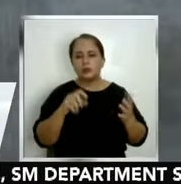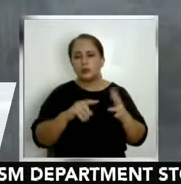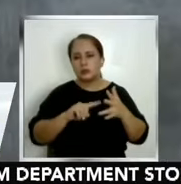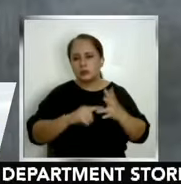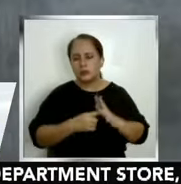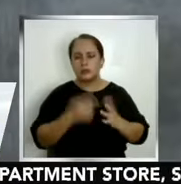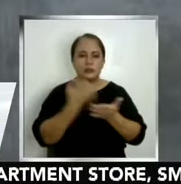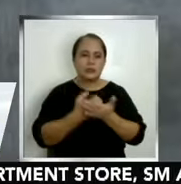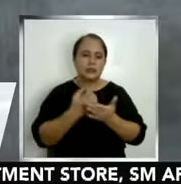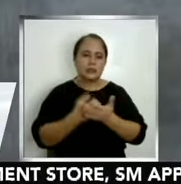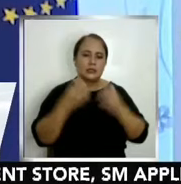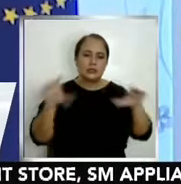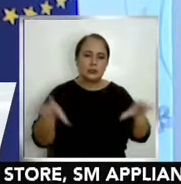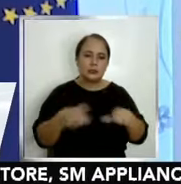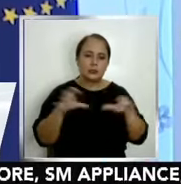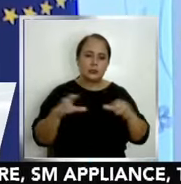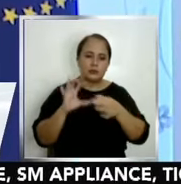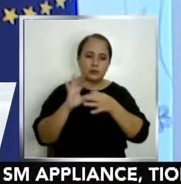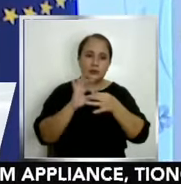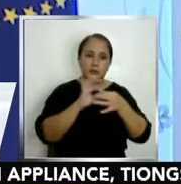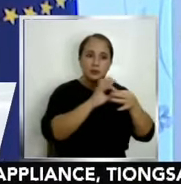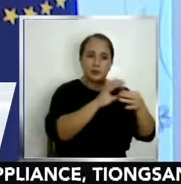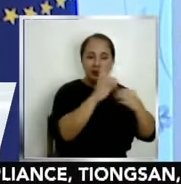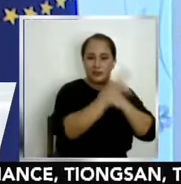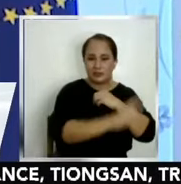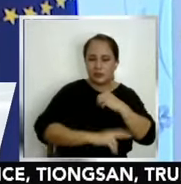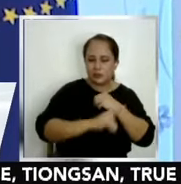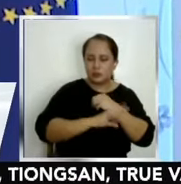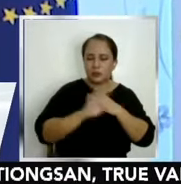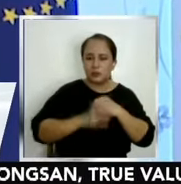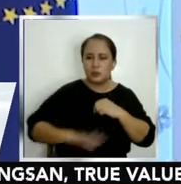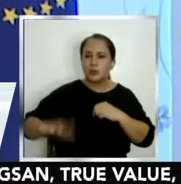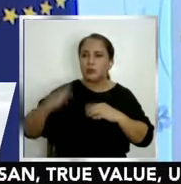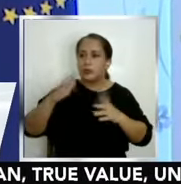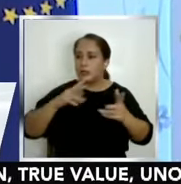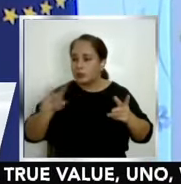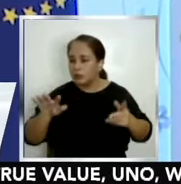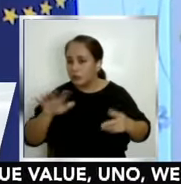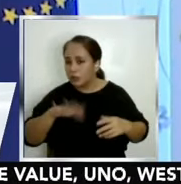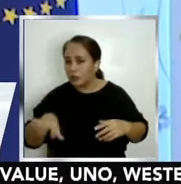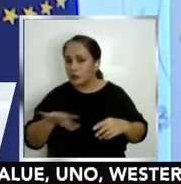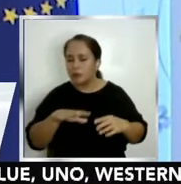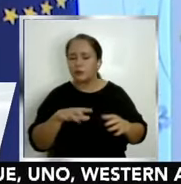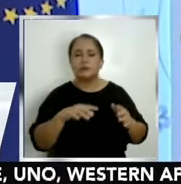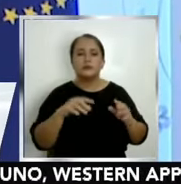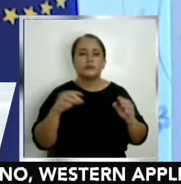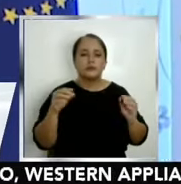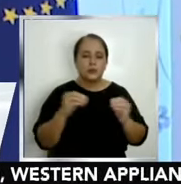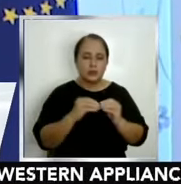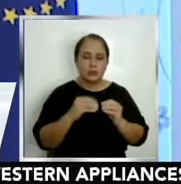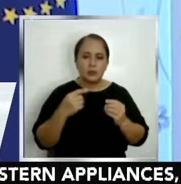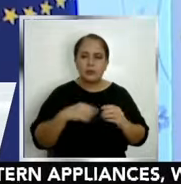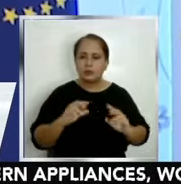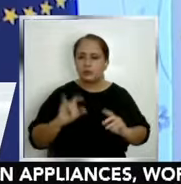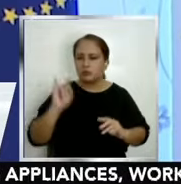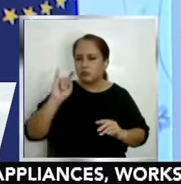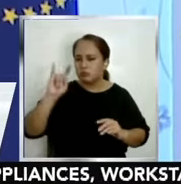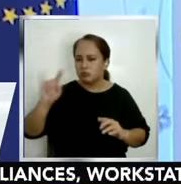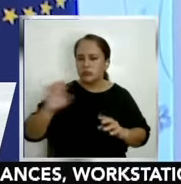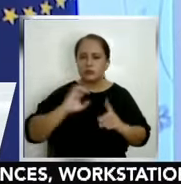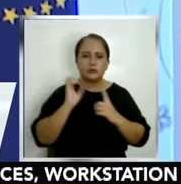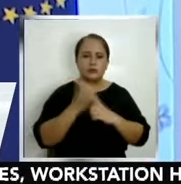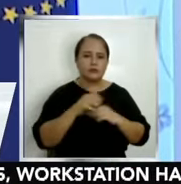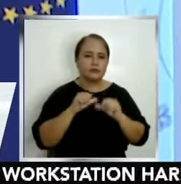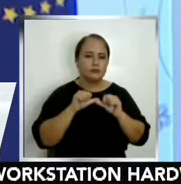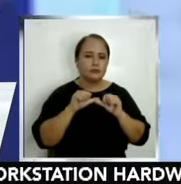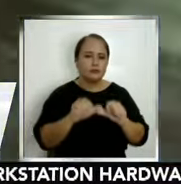the interconnected regions and in all the areas in between. Moreover, it will promote environmental sustainability